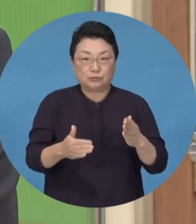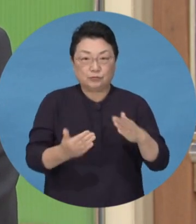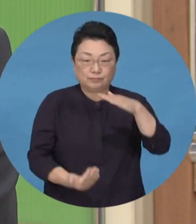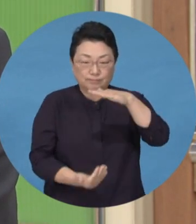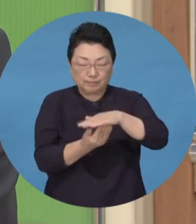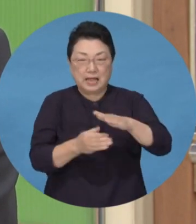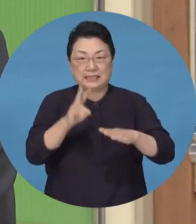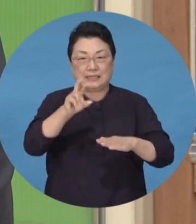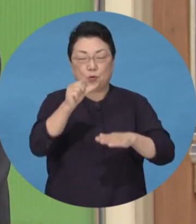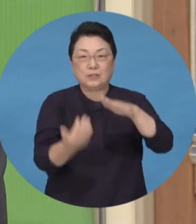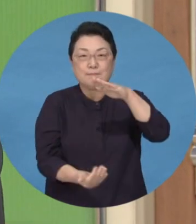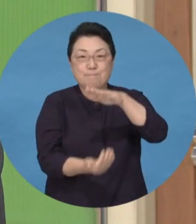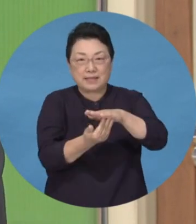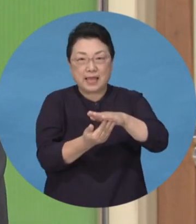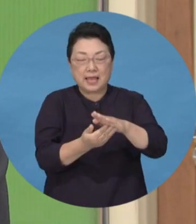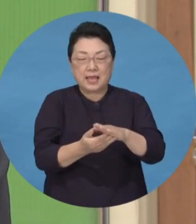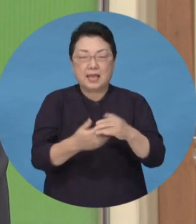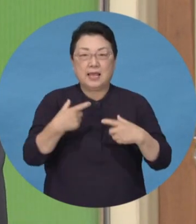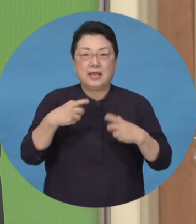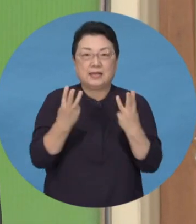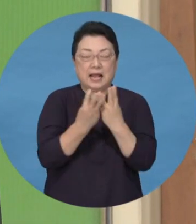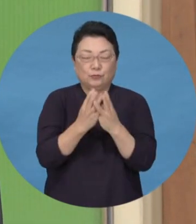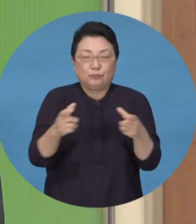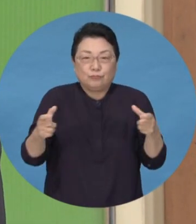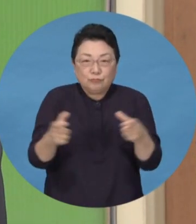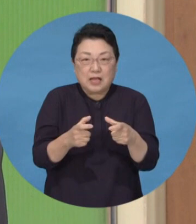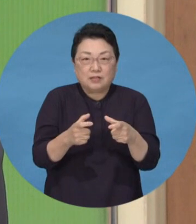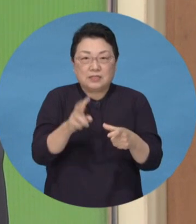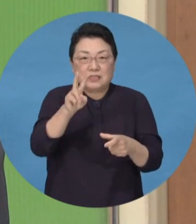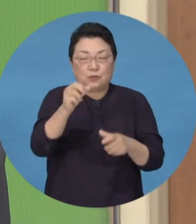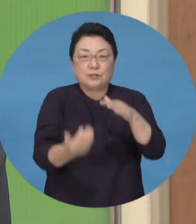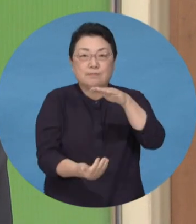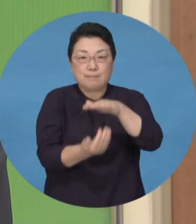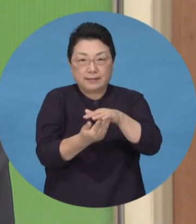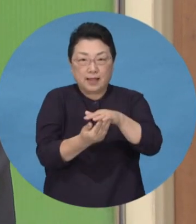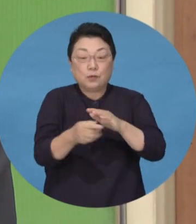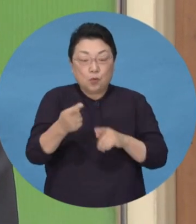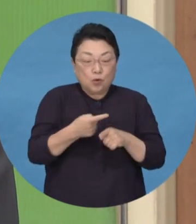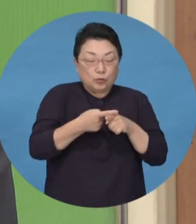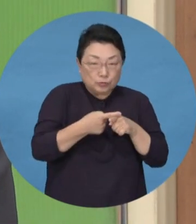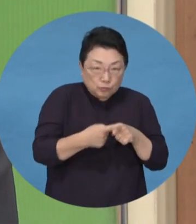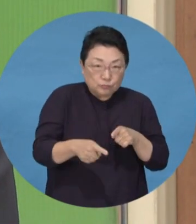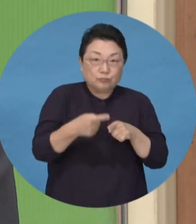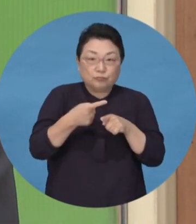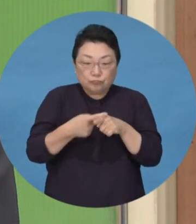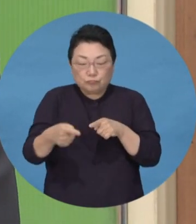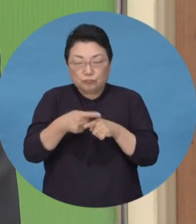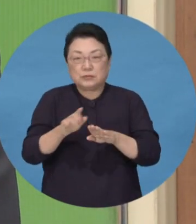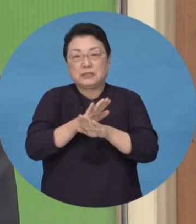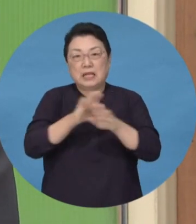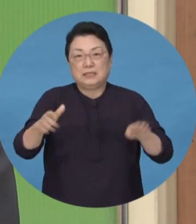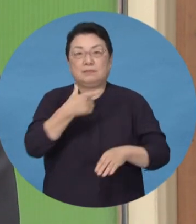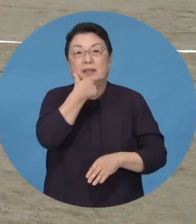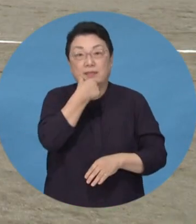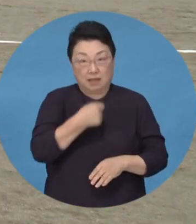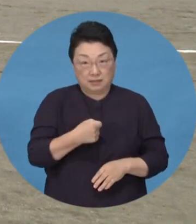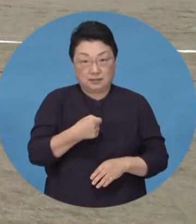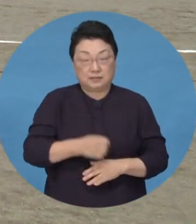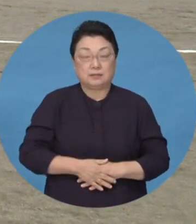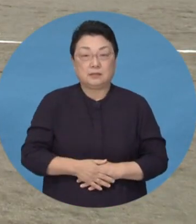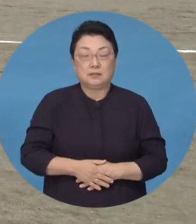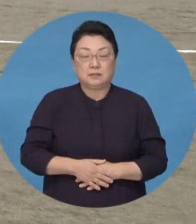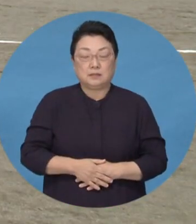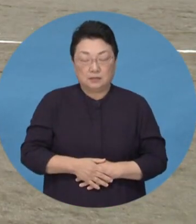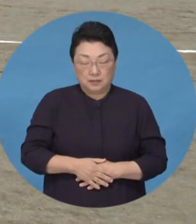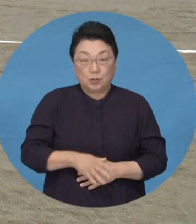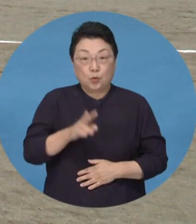する少人数教育これはの段階的に導入していきたいと思います少